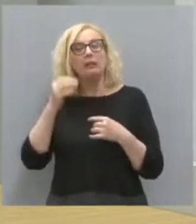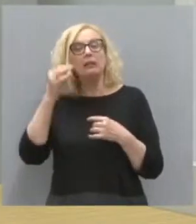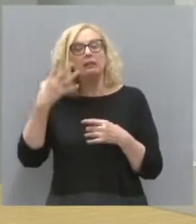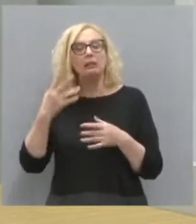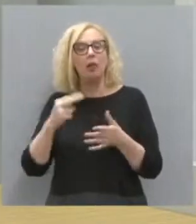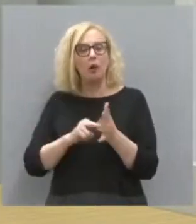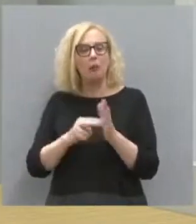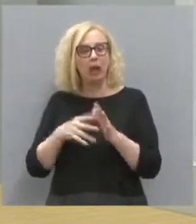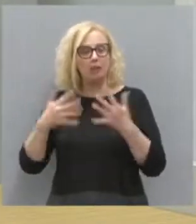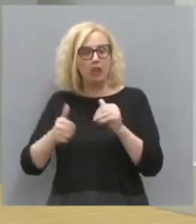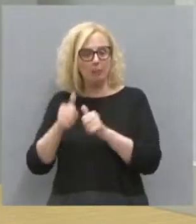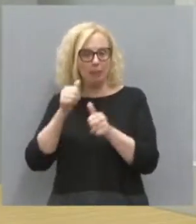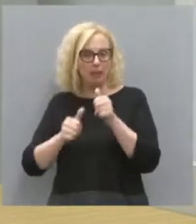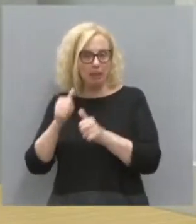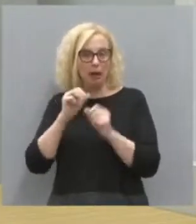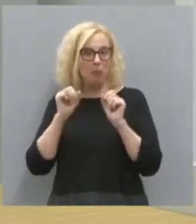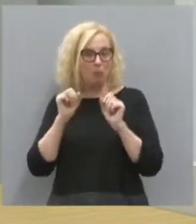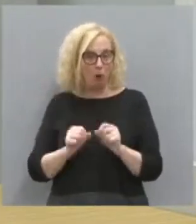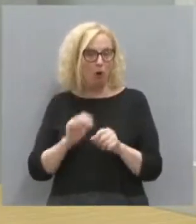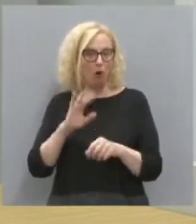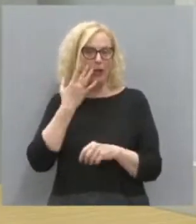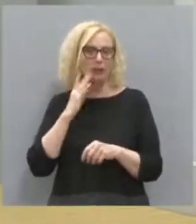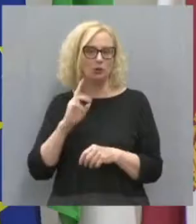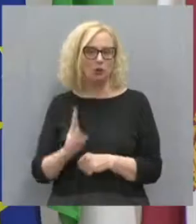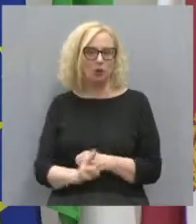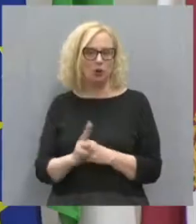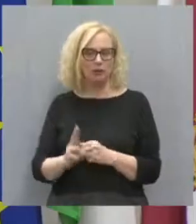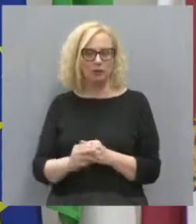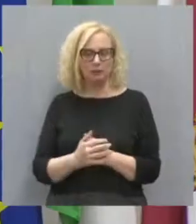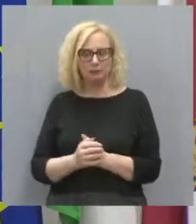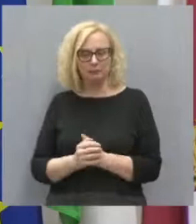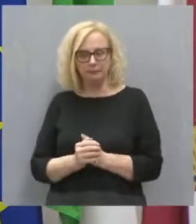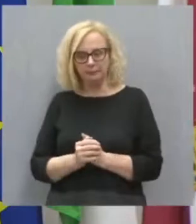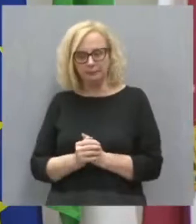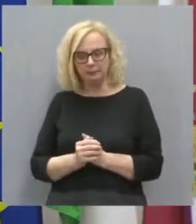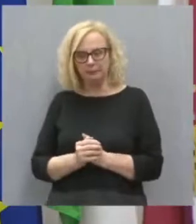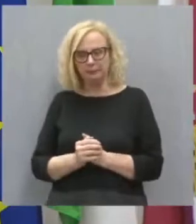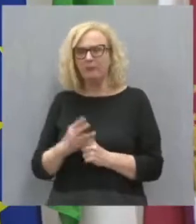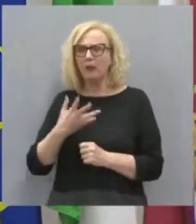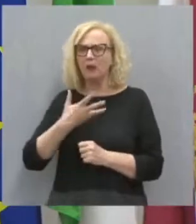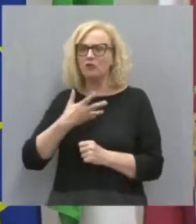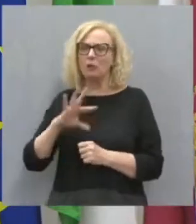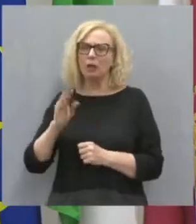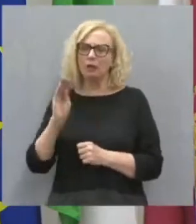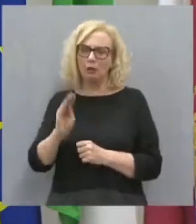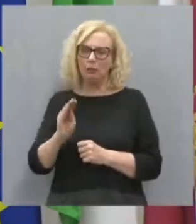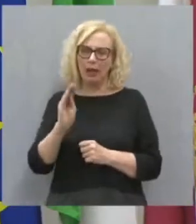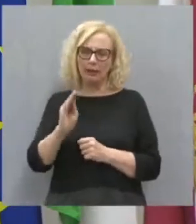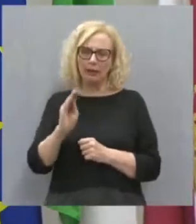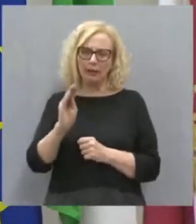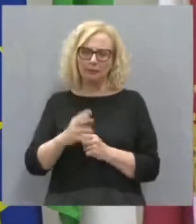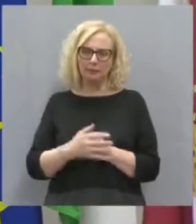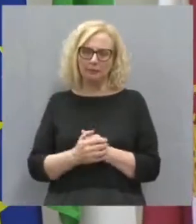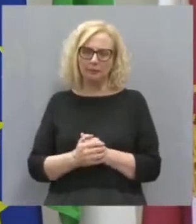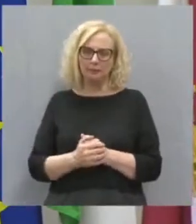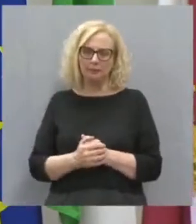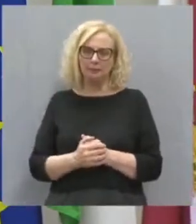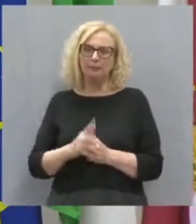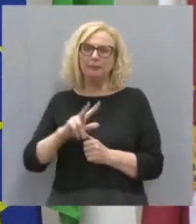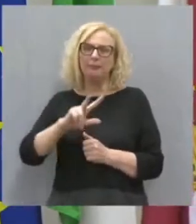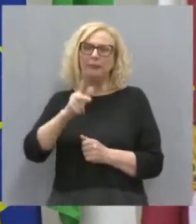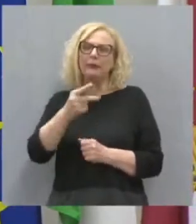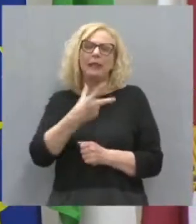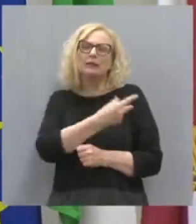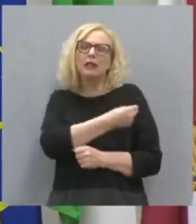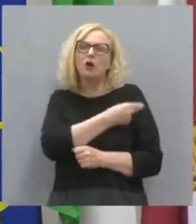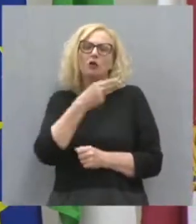fondamentalmente la vita delle persone bene allora c'è anche una domanda che riguarda che tipo di terza dose adesso non